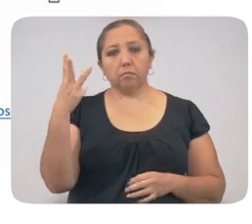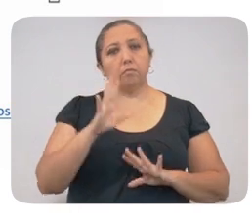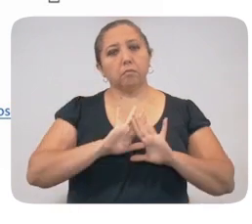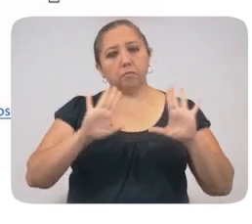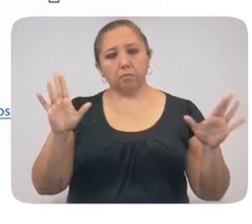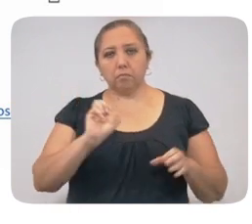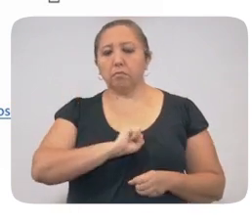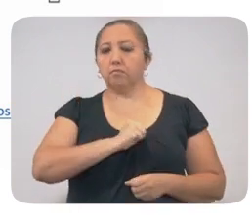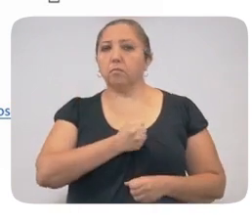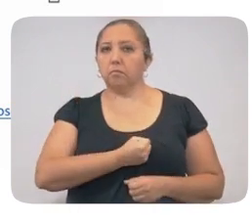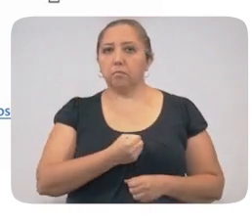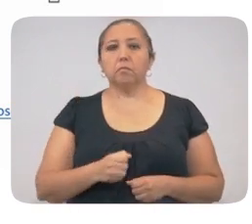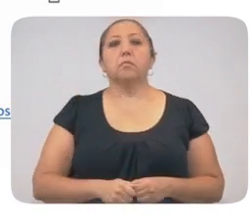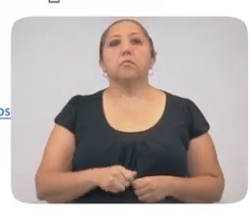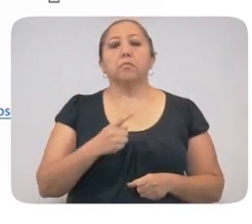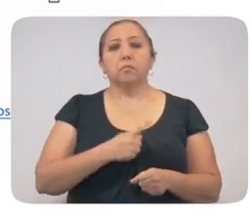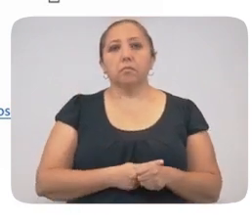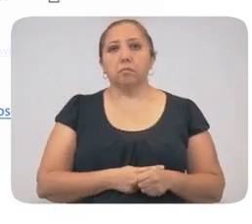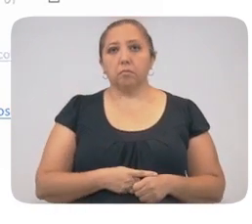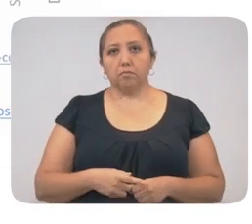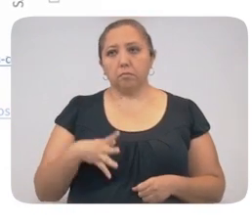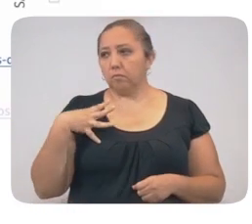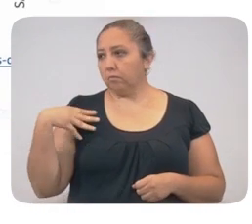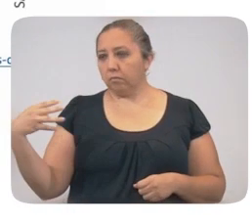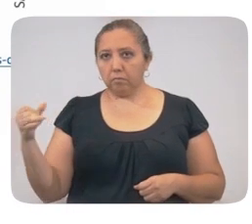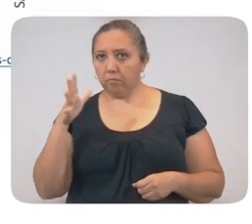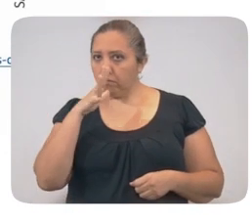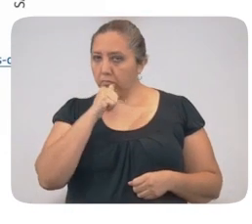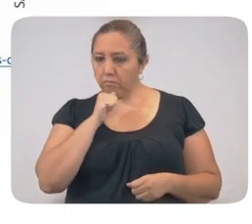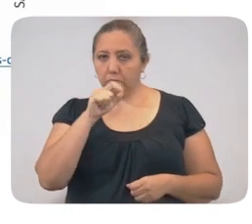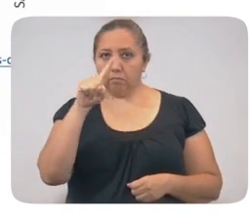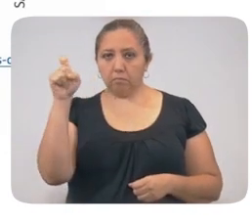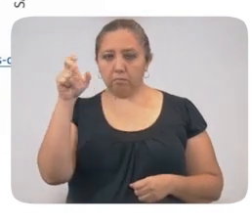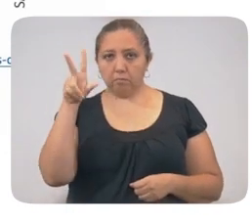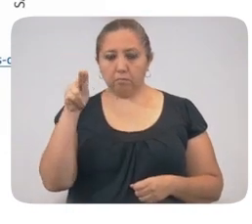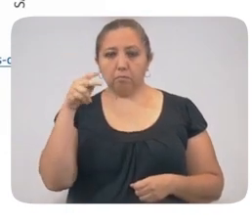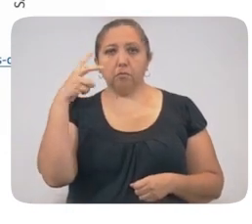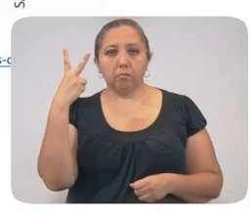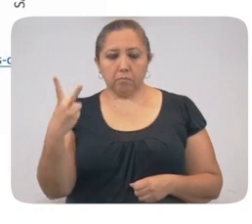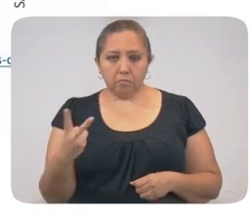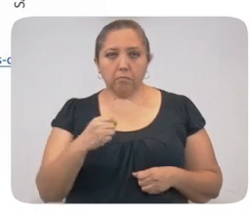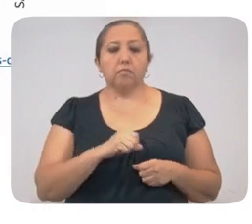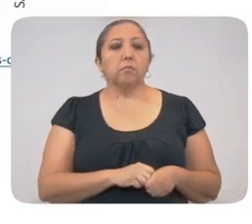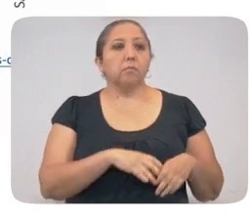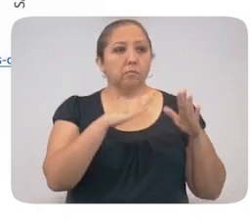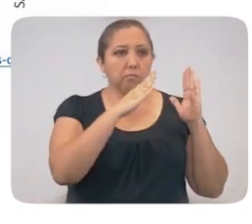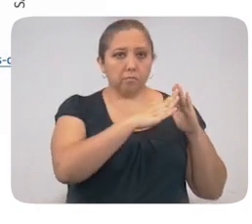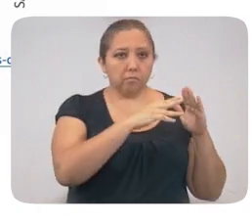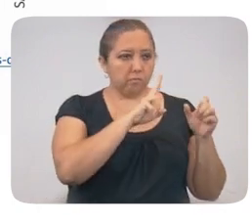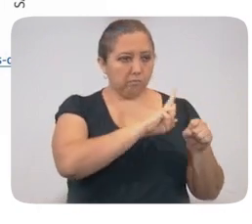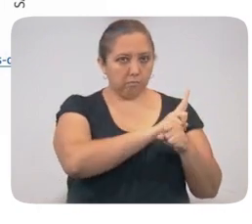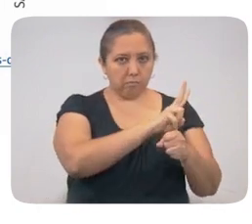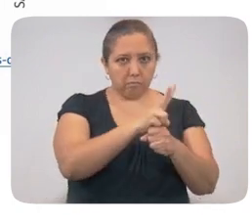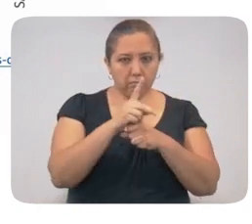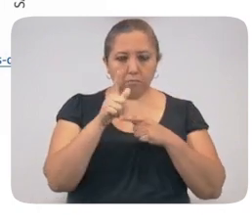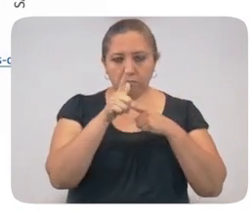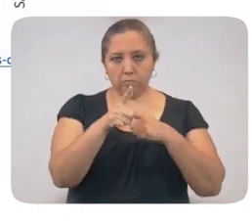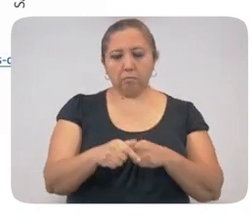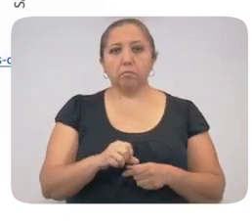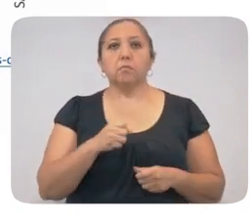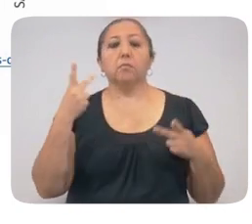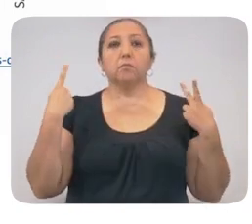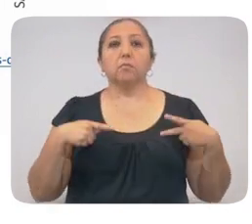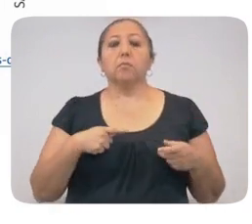yahilo umolayil toh olal, matubuktio le kohanilo. Uyalap 109 juntulule, tiano hospitale, Kalano,